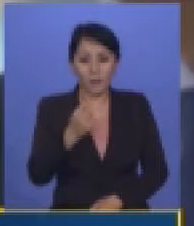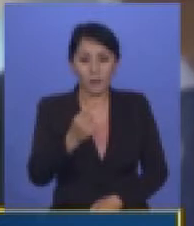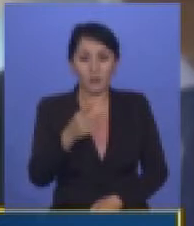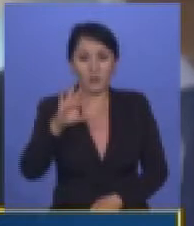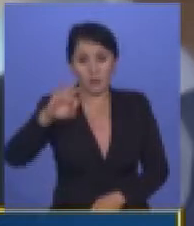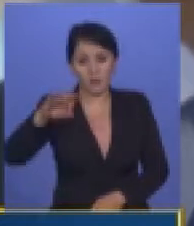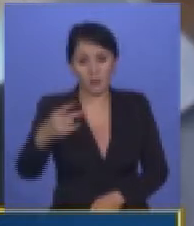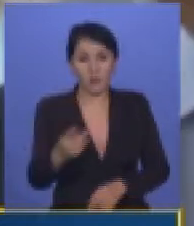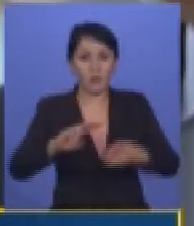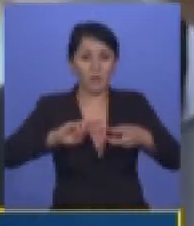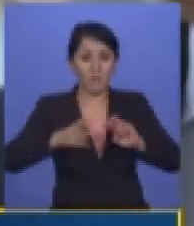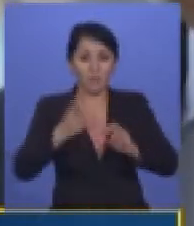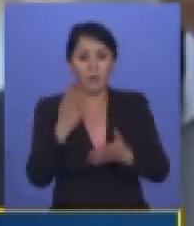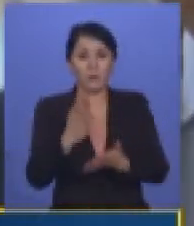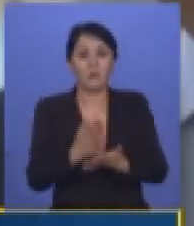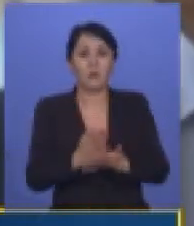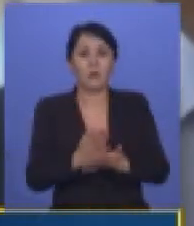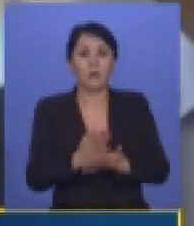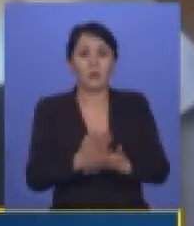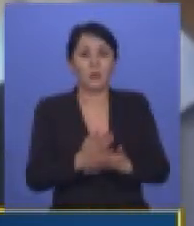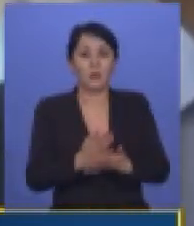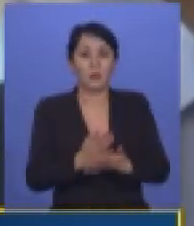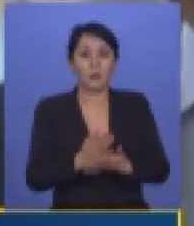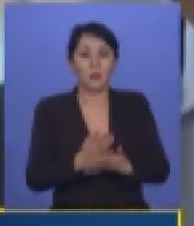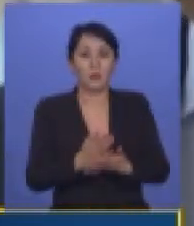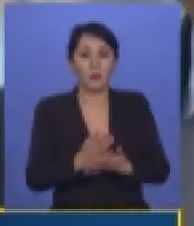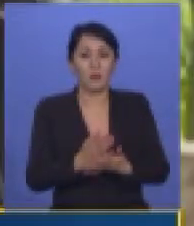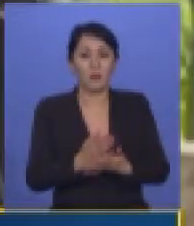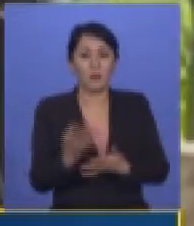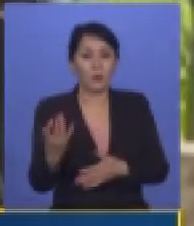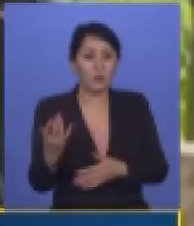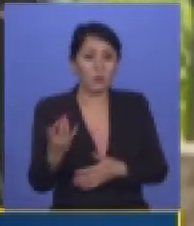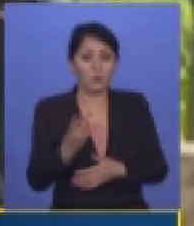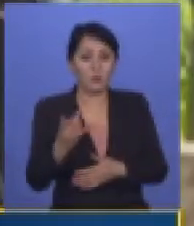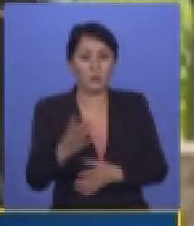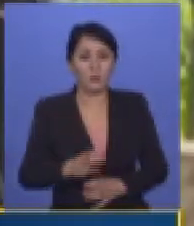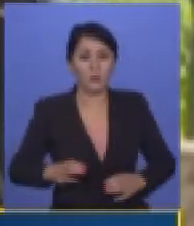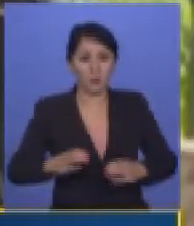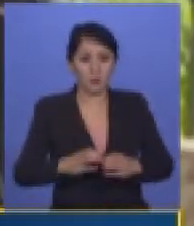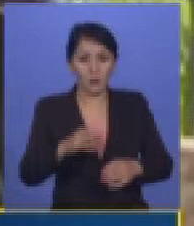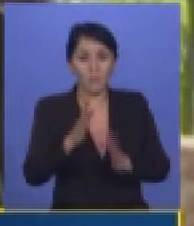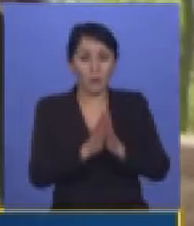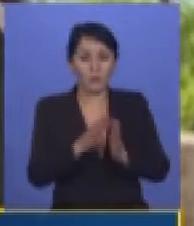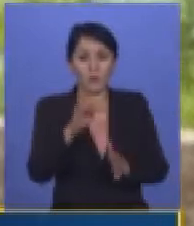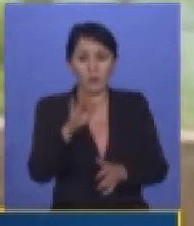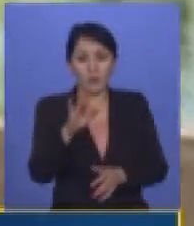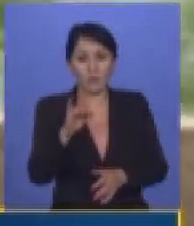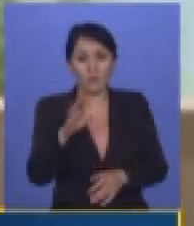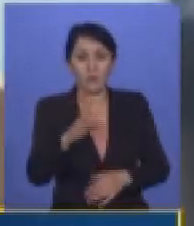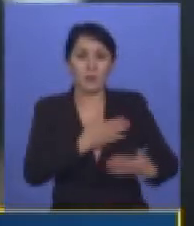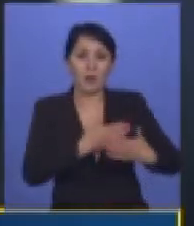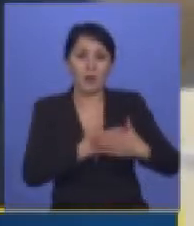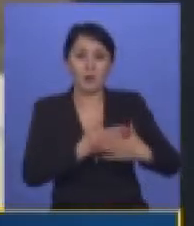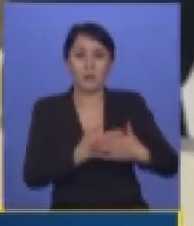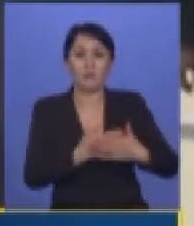социальные вопросы требуют своего решения. И у меня просьба корпорации «Казахмыс» принять самое активное